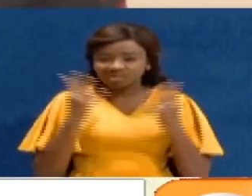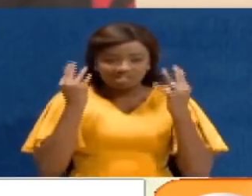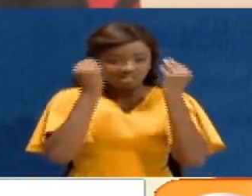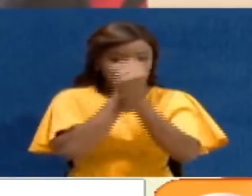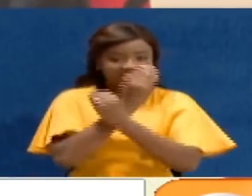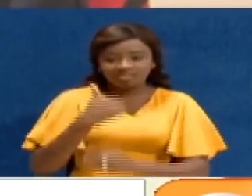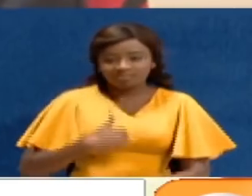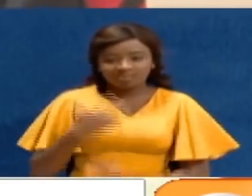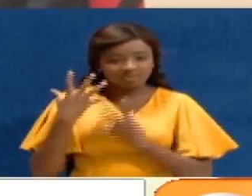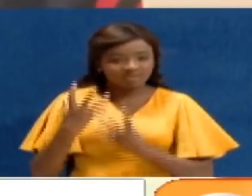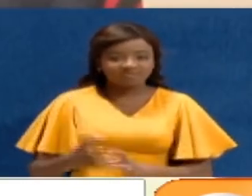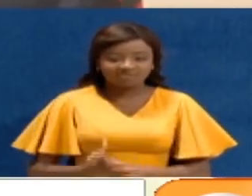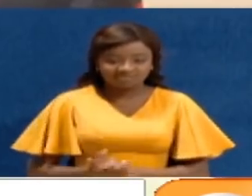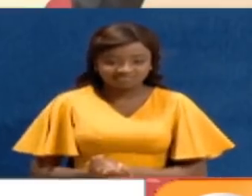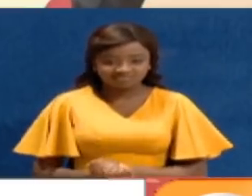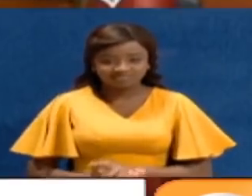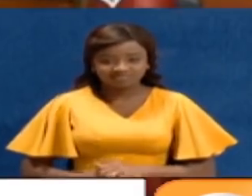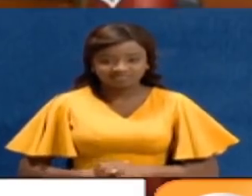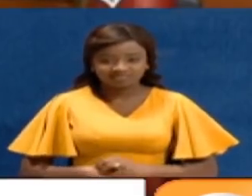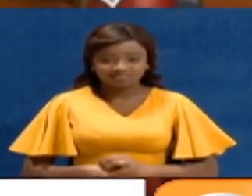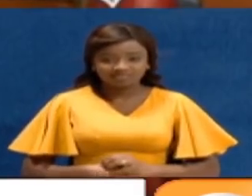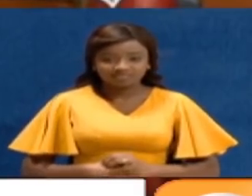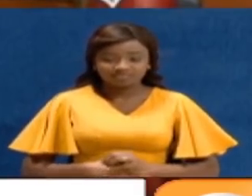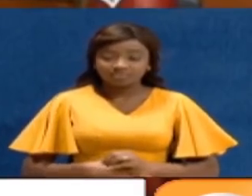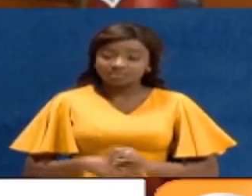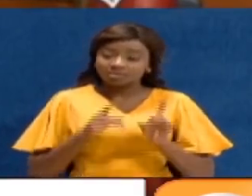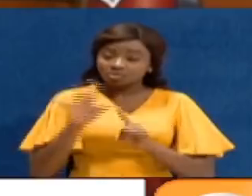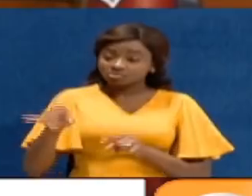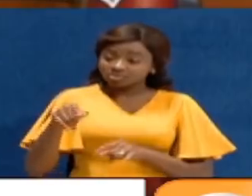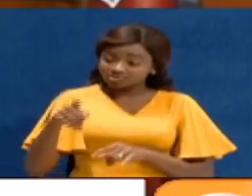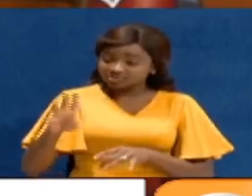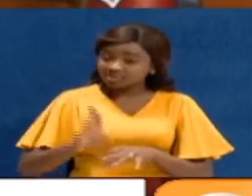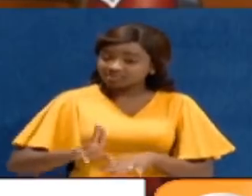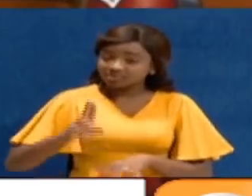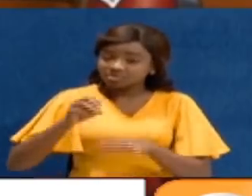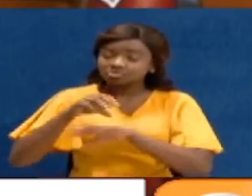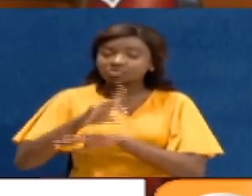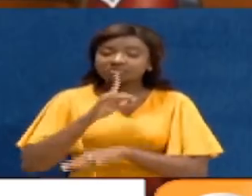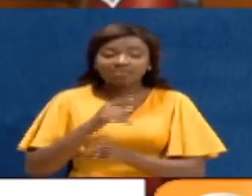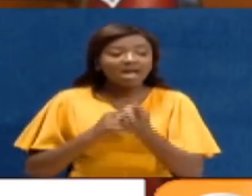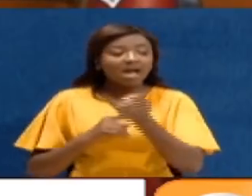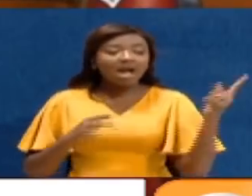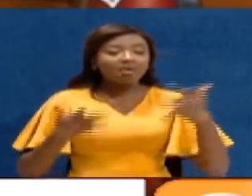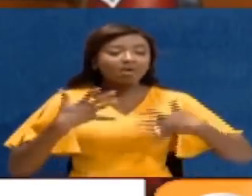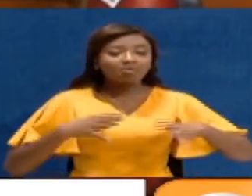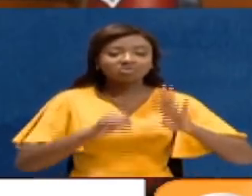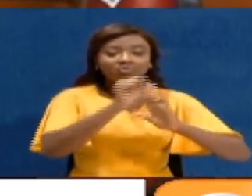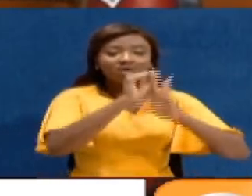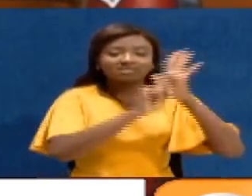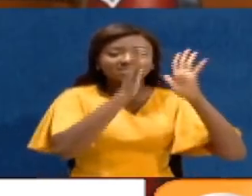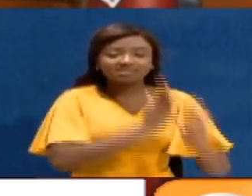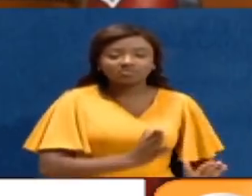wendani wa Rais Uhuru Kenyatta. In his own records, hawa watu wa State House